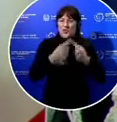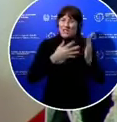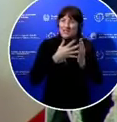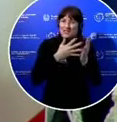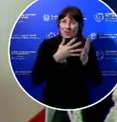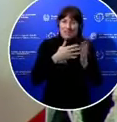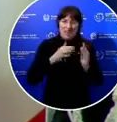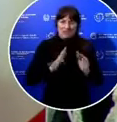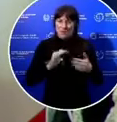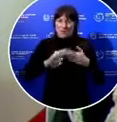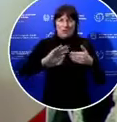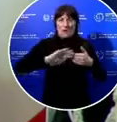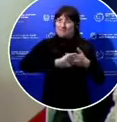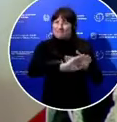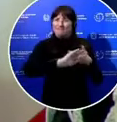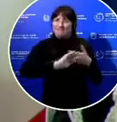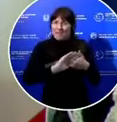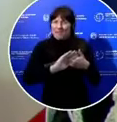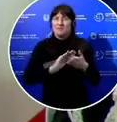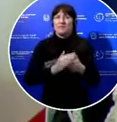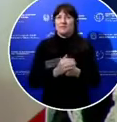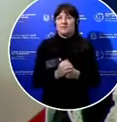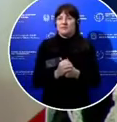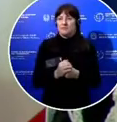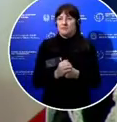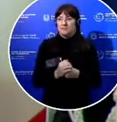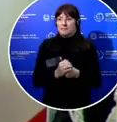fragilità nella loro potenzialità e talenti.